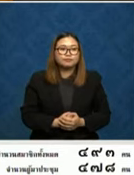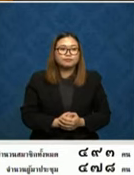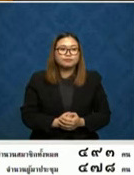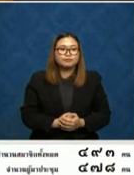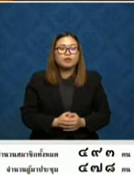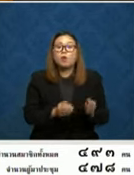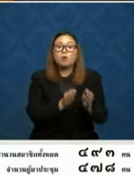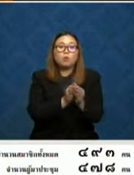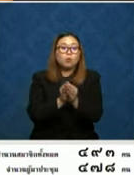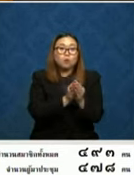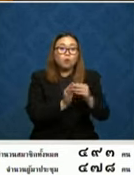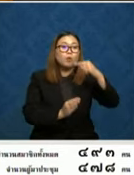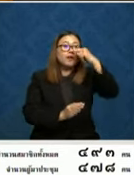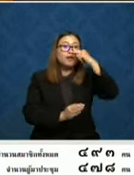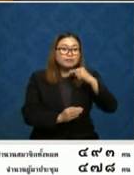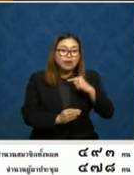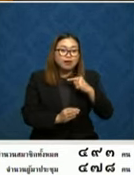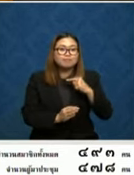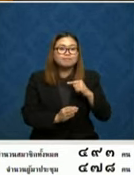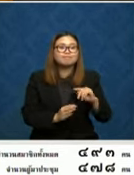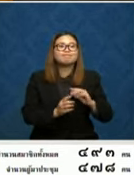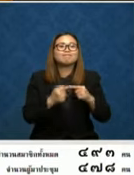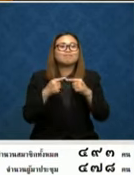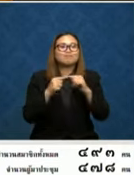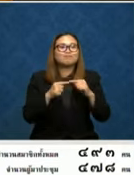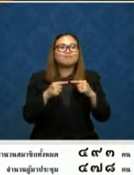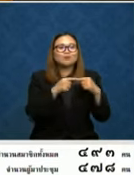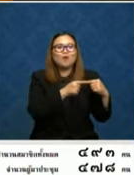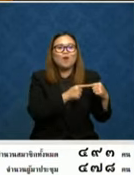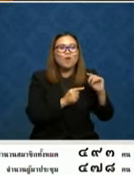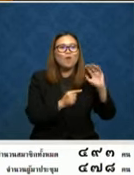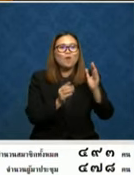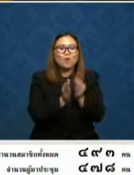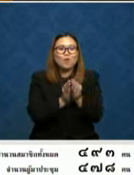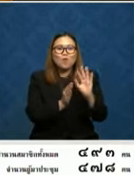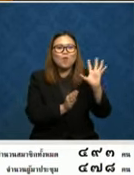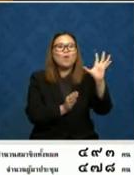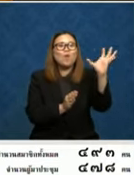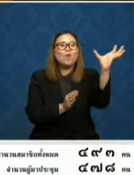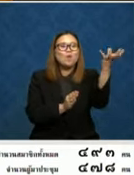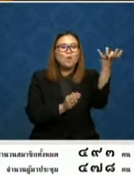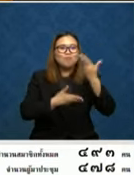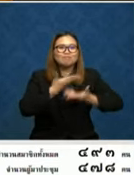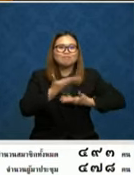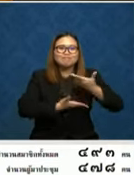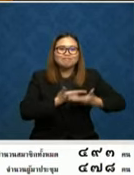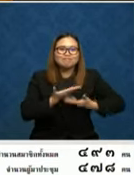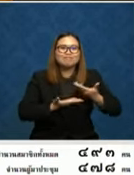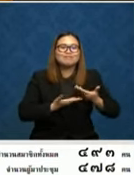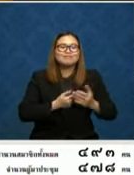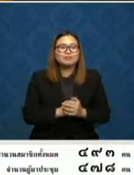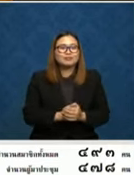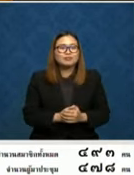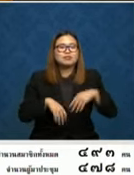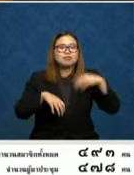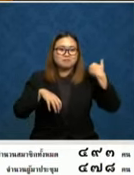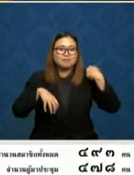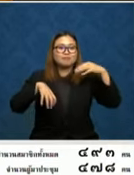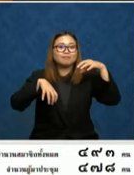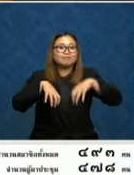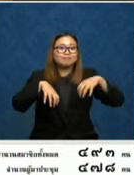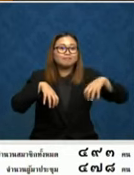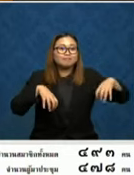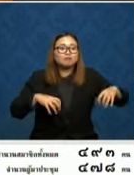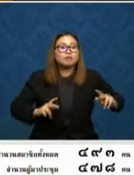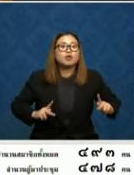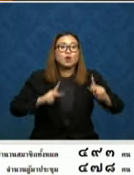เรื่องของครัวไทยสู่ครัวโลกก็ตามนะครับมีข้อห่วงใยในเรื่องของการตั้งงบประมาณที่มีอยู่ในหลายจุดเช่นกระทรวงพา